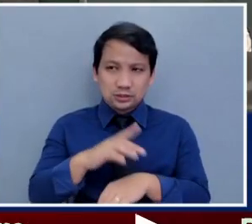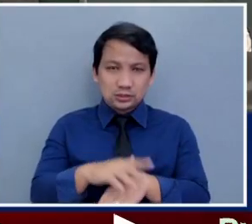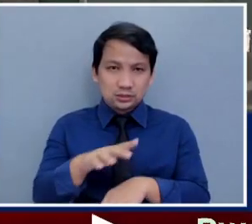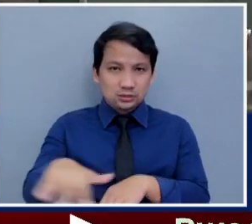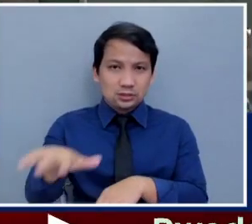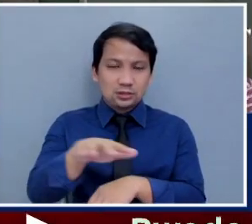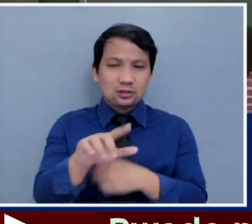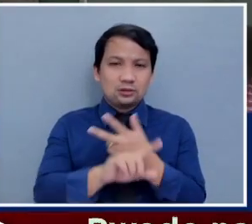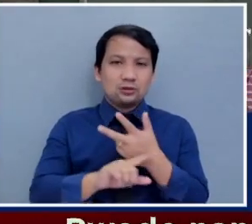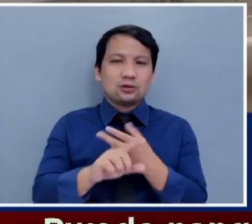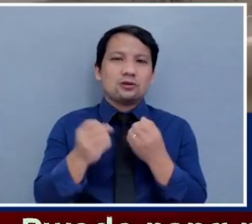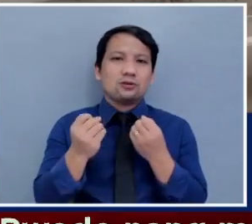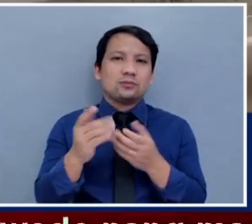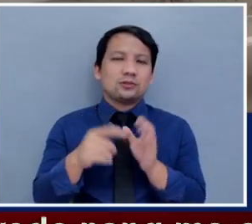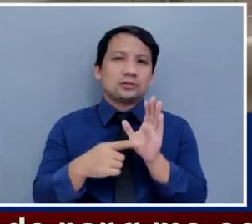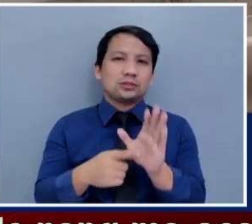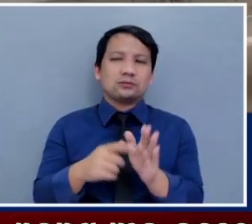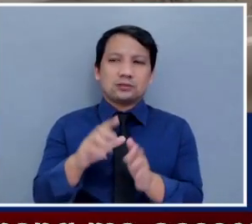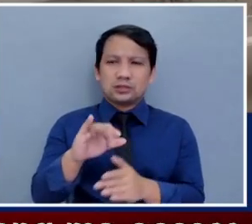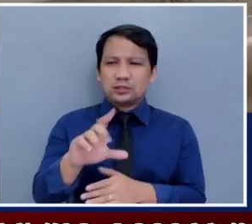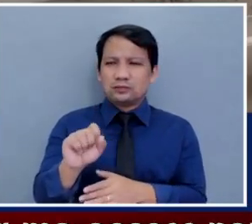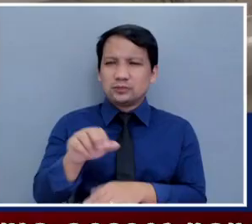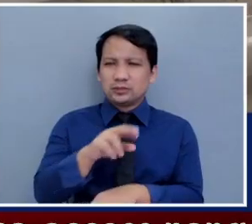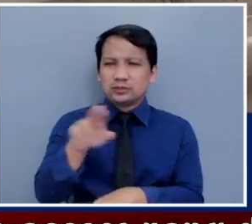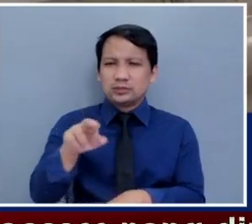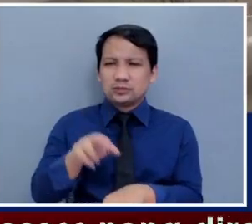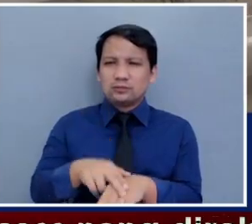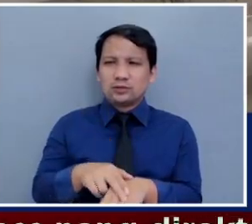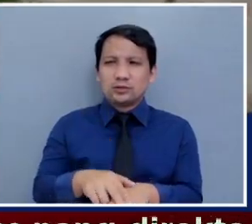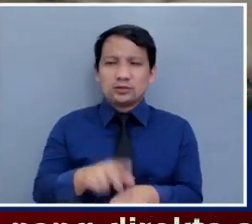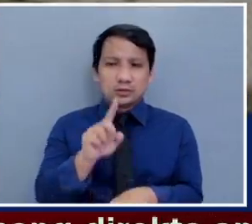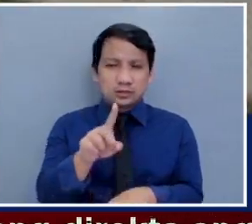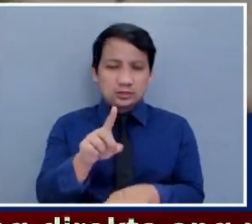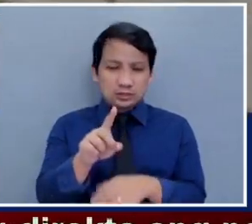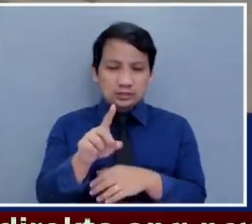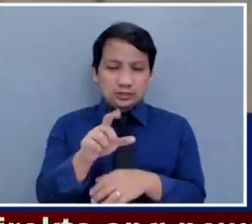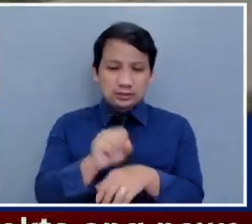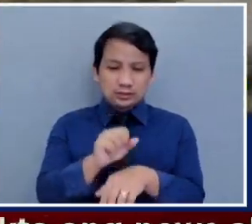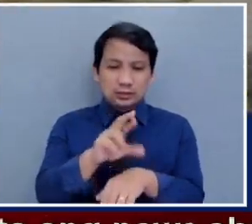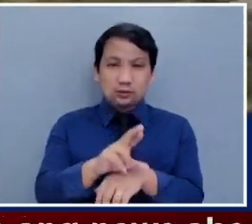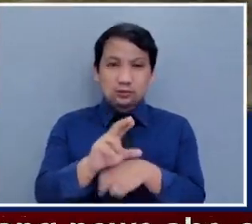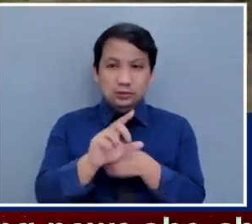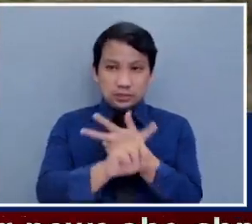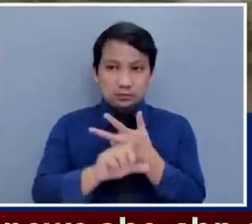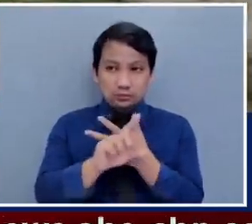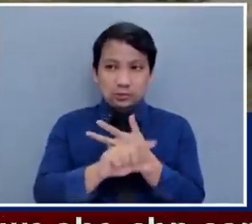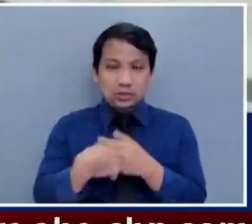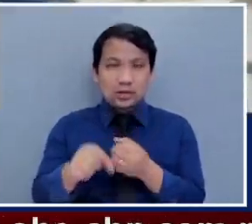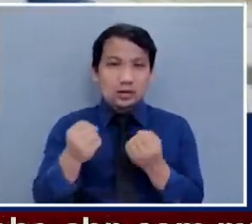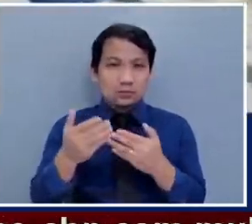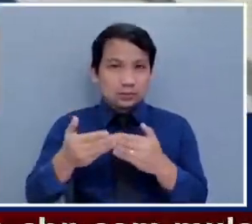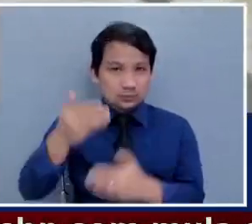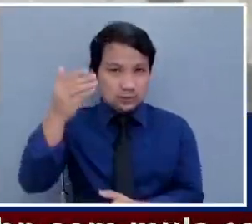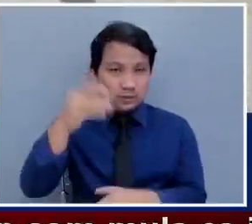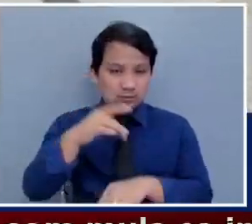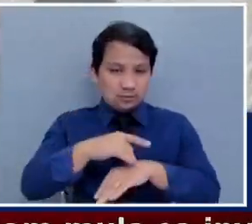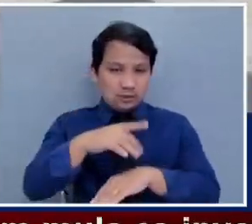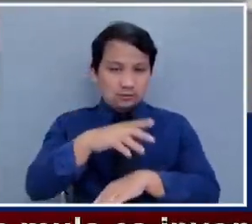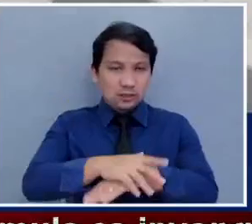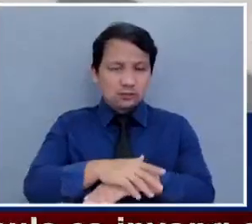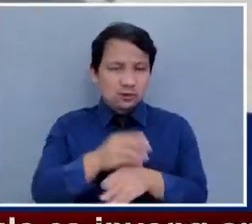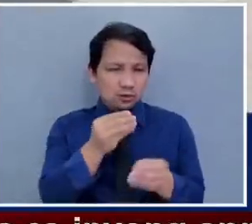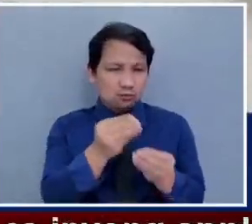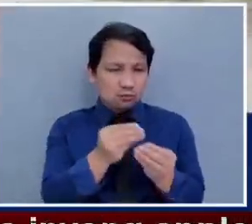na pinakamarami sa Calabarzon Region. Isa ang Santa Rosa City sa nakitaan ng pagtaas ng dengue cases kaya puspusan na